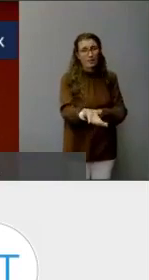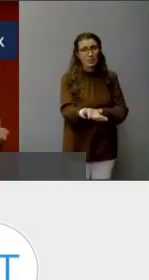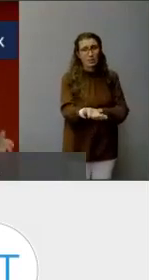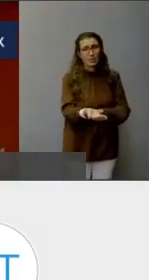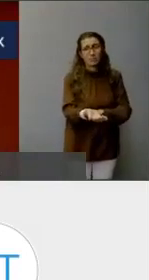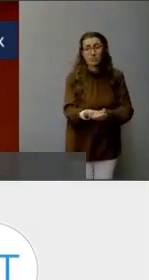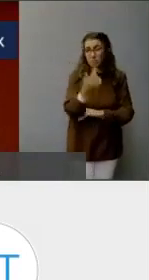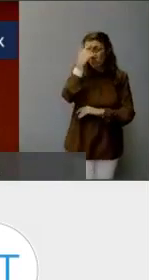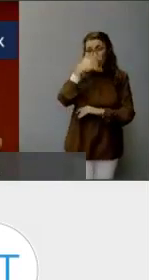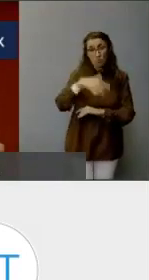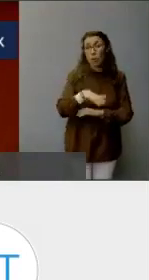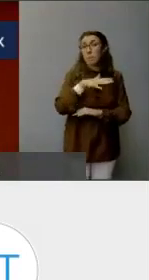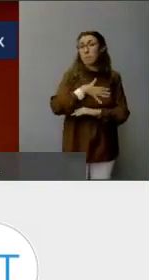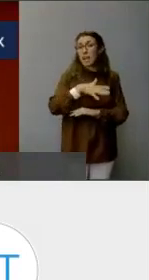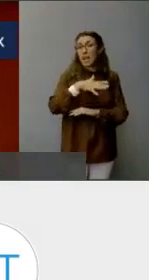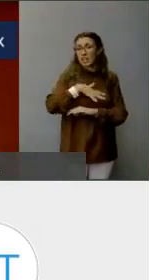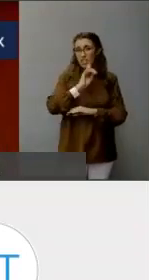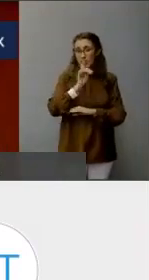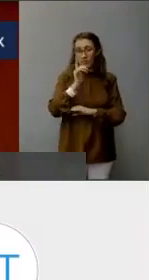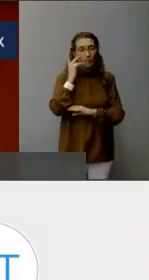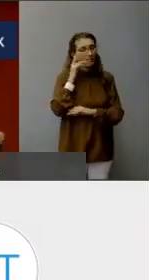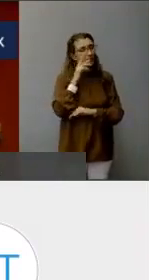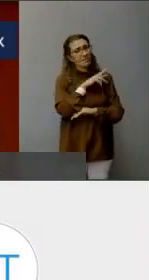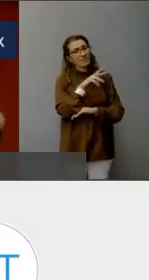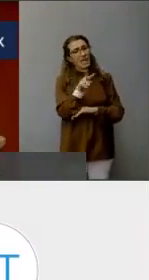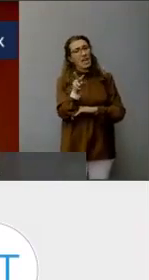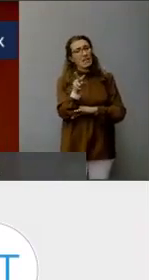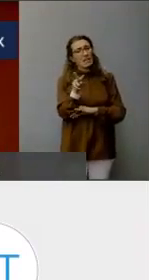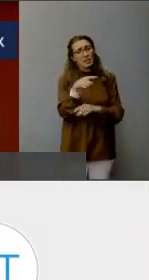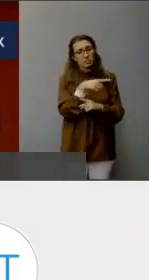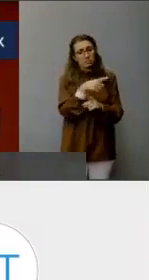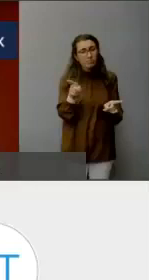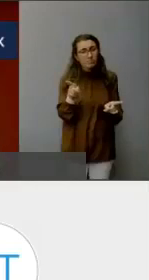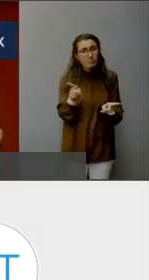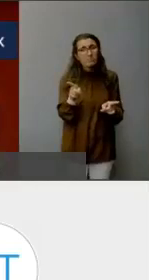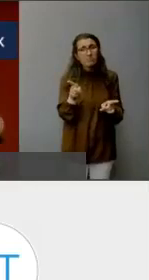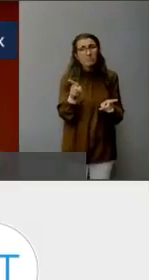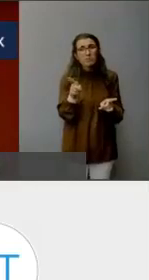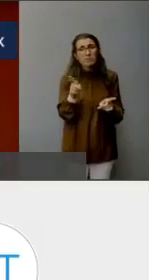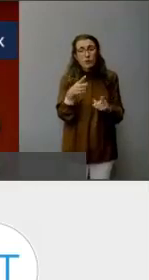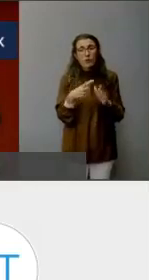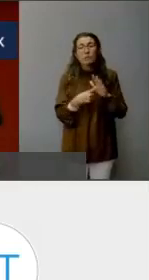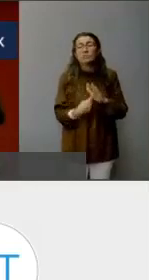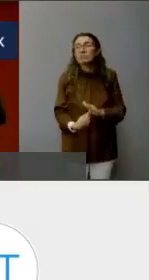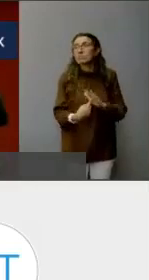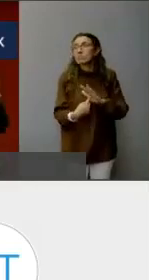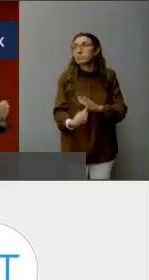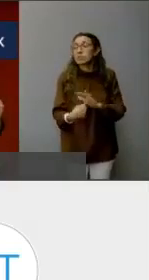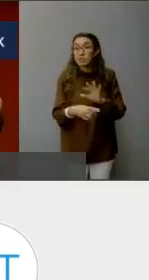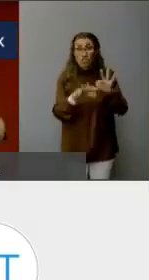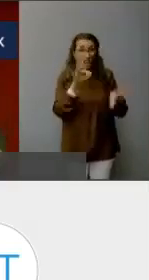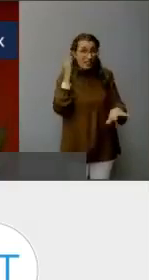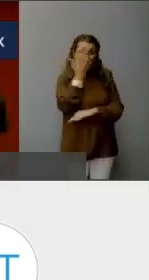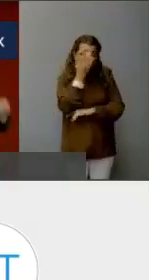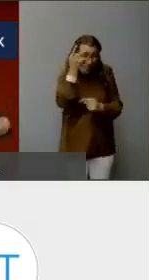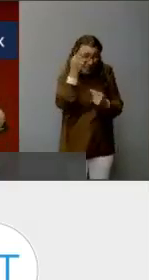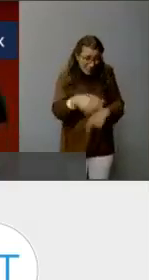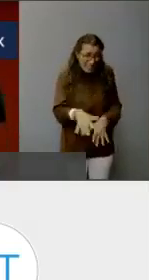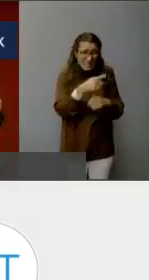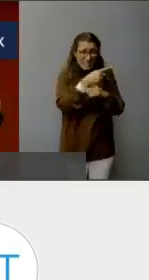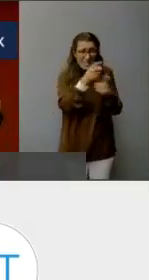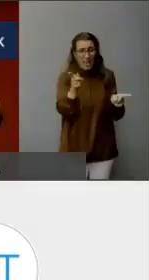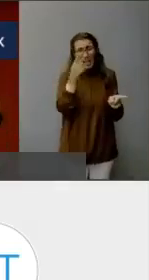piacevole constatare che voi vi siete prostrati a delle decisioni ci fai a te che voi sapete benissimo che sono